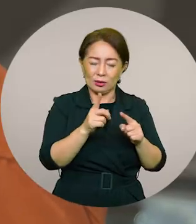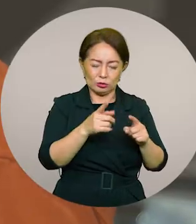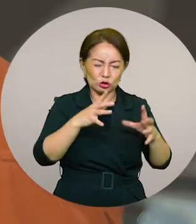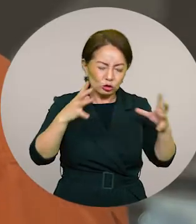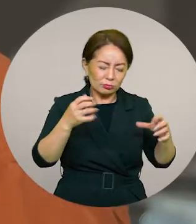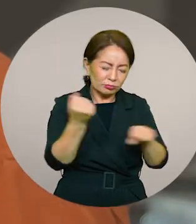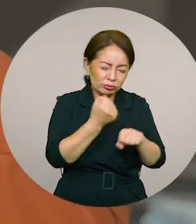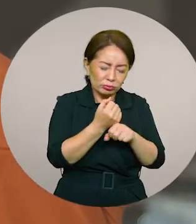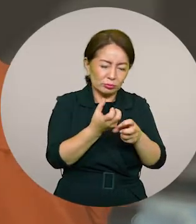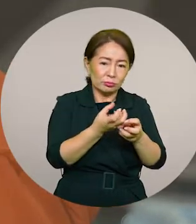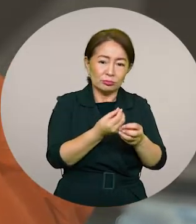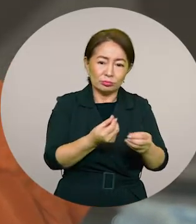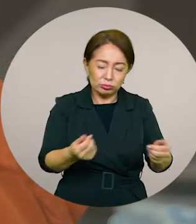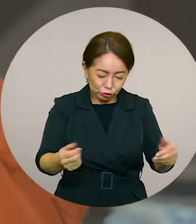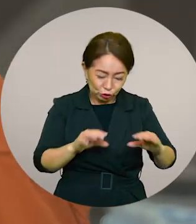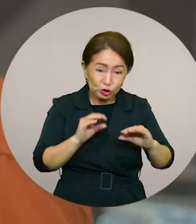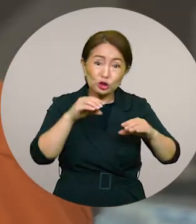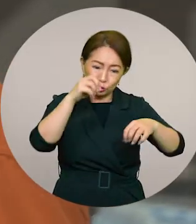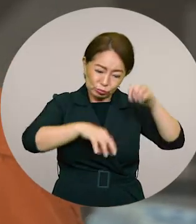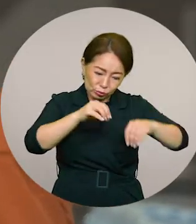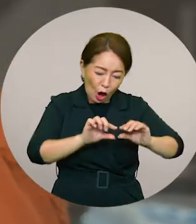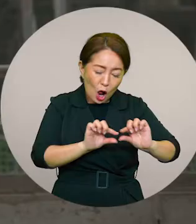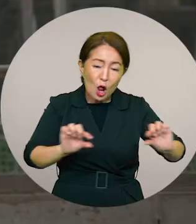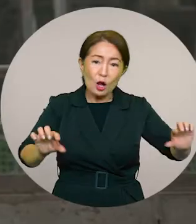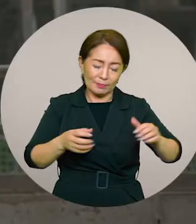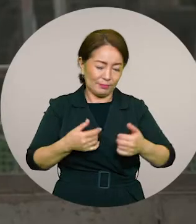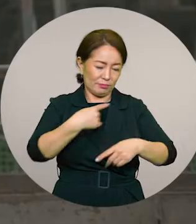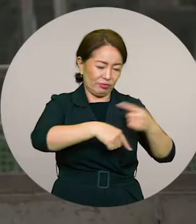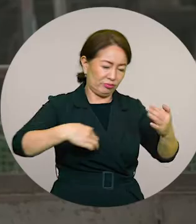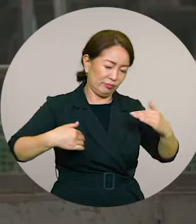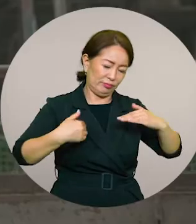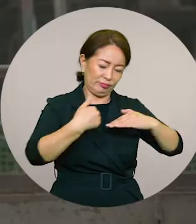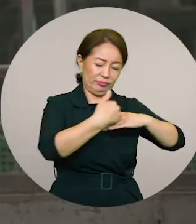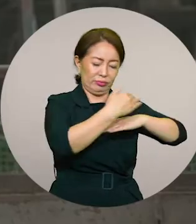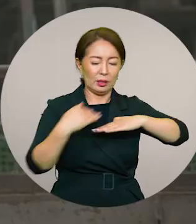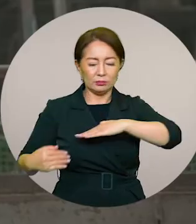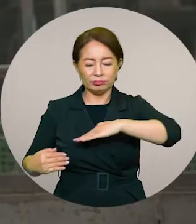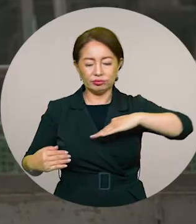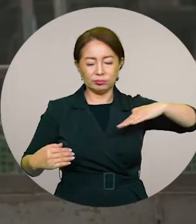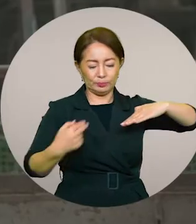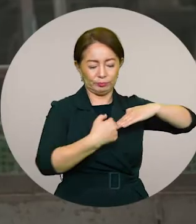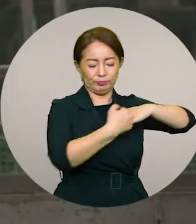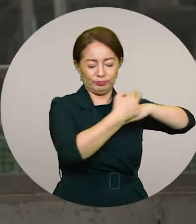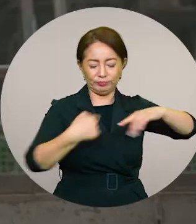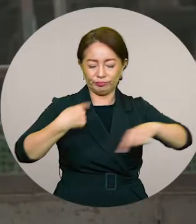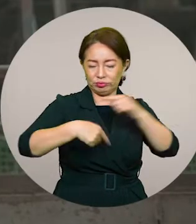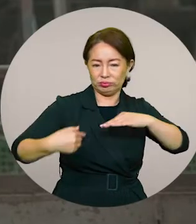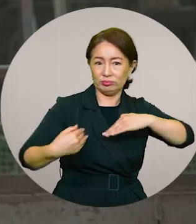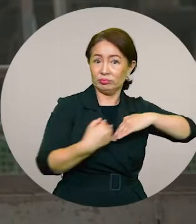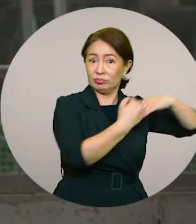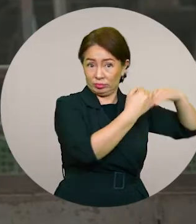хэмжээний чулуулагыг бутлаад одоо энэ үндсэн бутлуурынхаа найдвартай ажиллагааг нь хангадаг гэсэн. Өдөртөө хэдэн